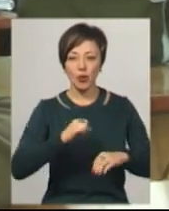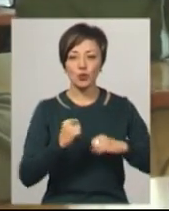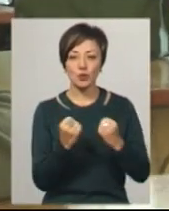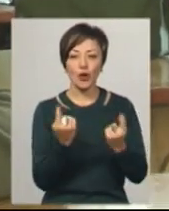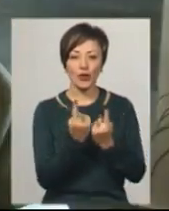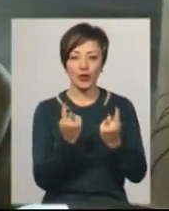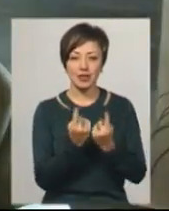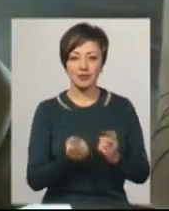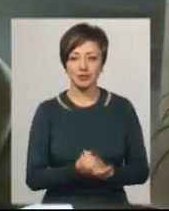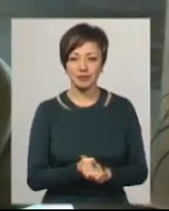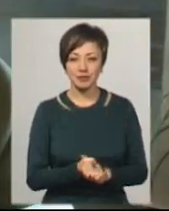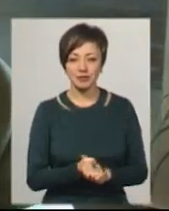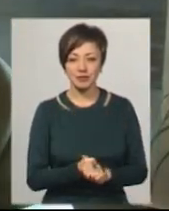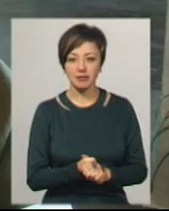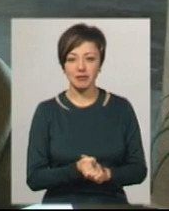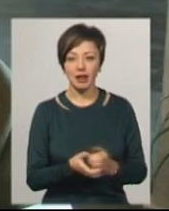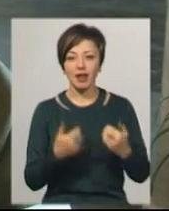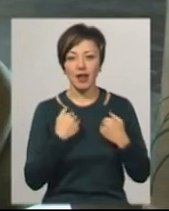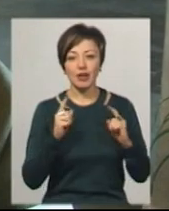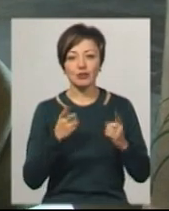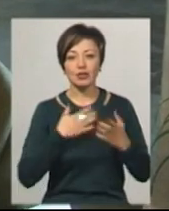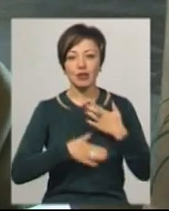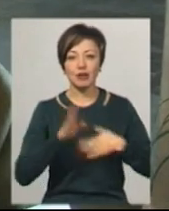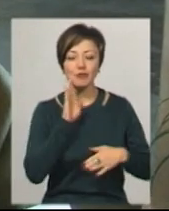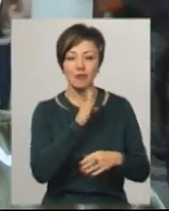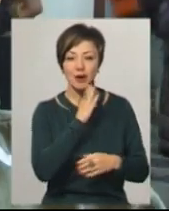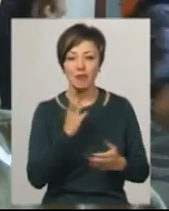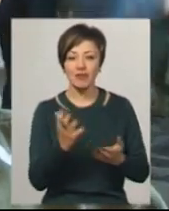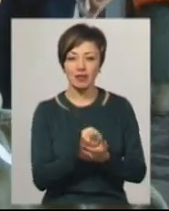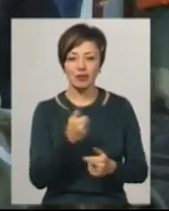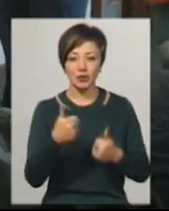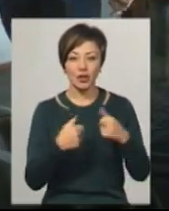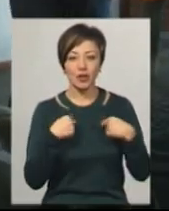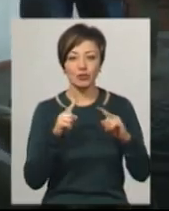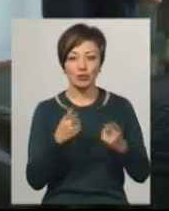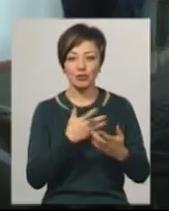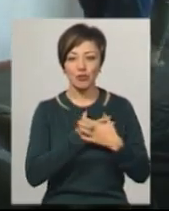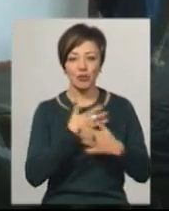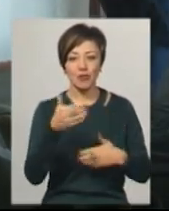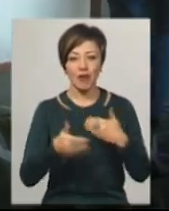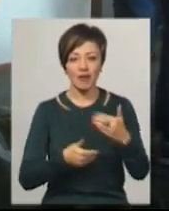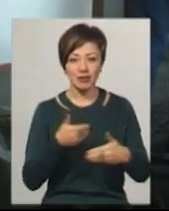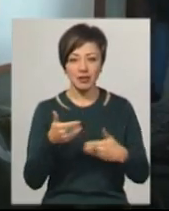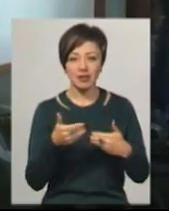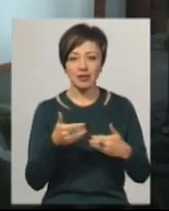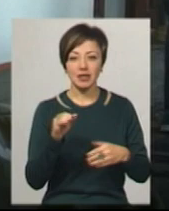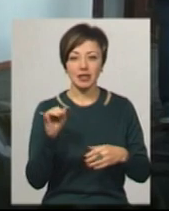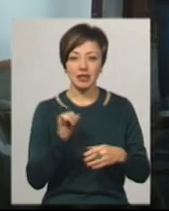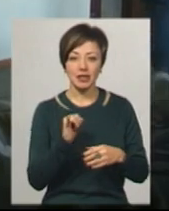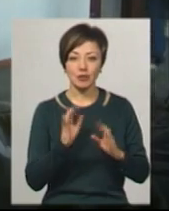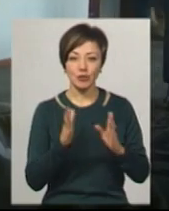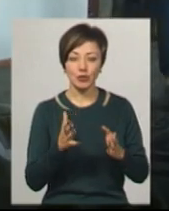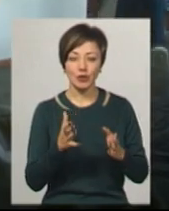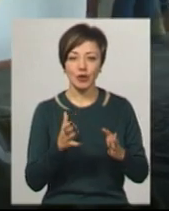однокласники. Я дуже рада, що мама виграла вонку. Я дуже люблю плавати, бо буду їхати